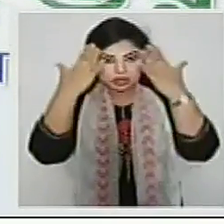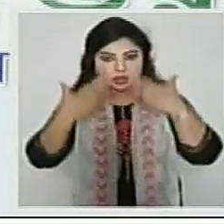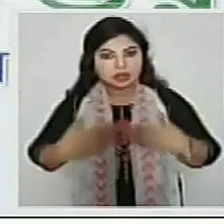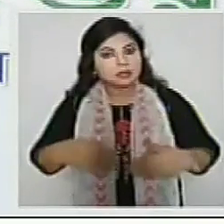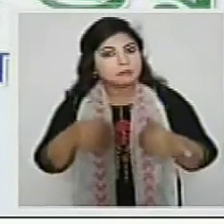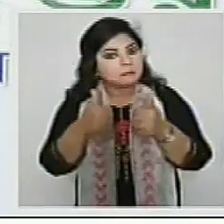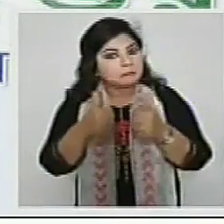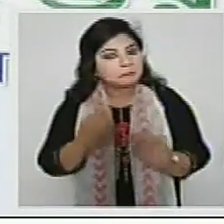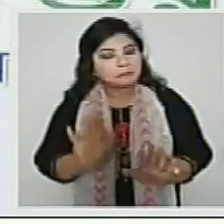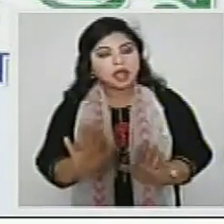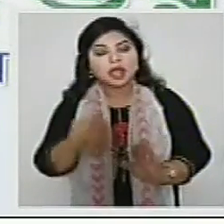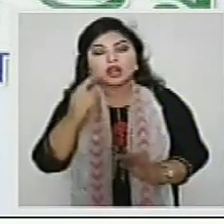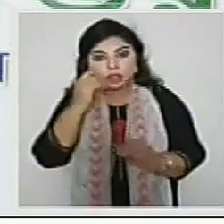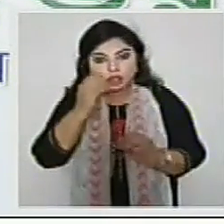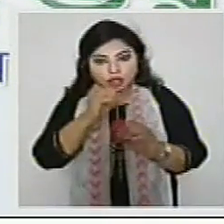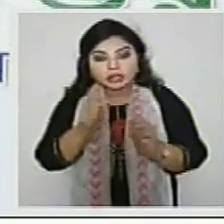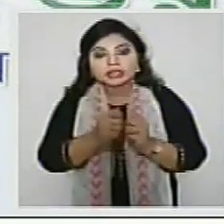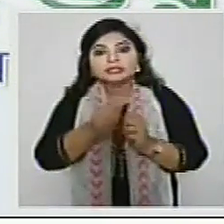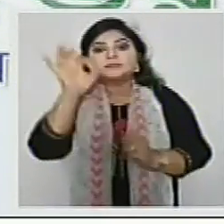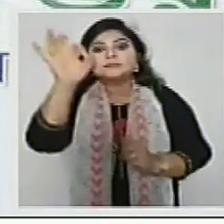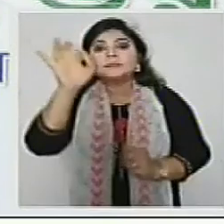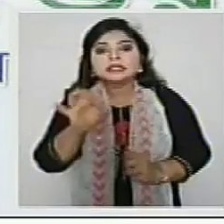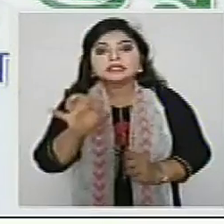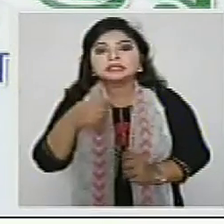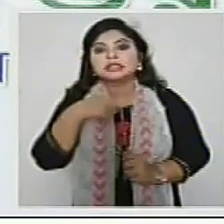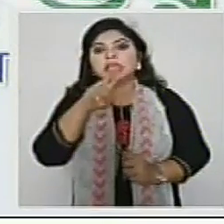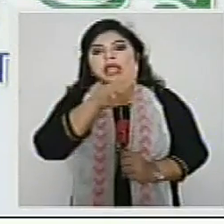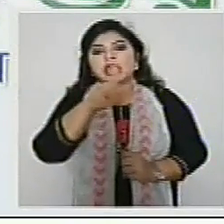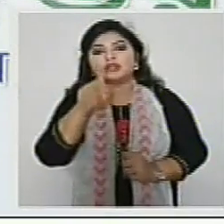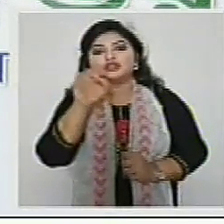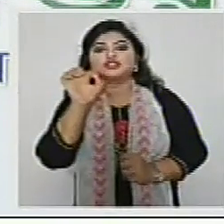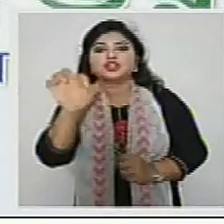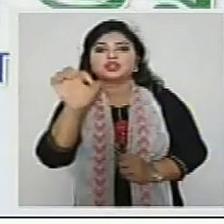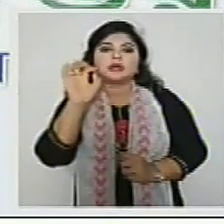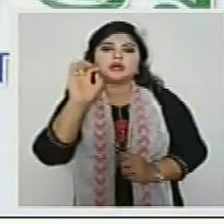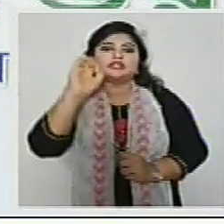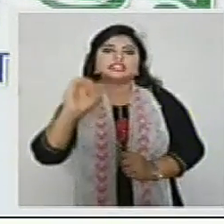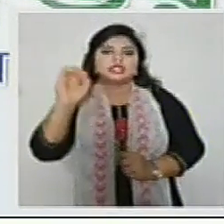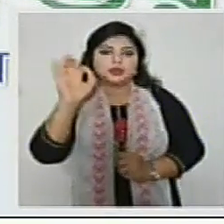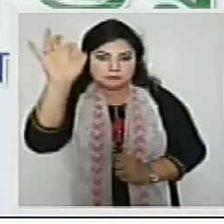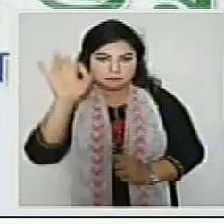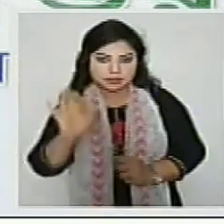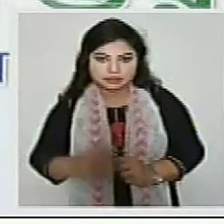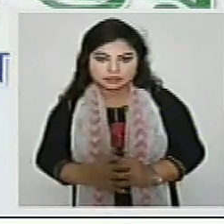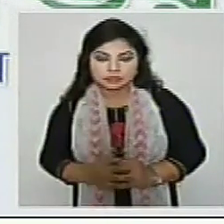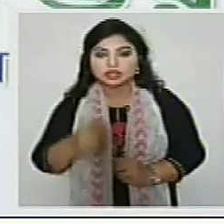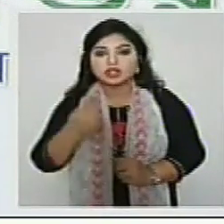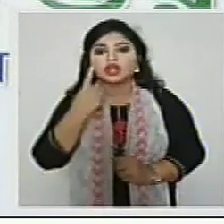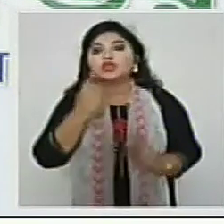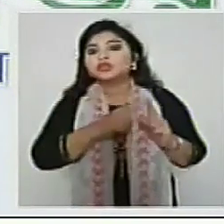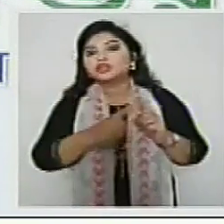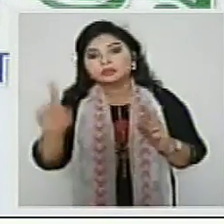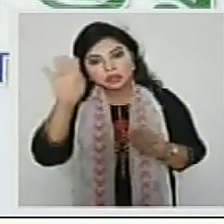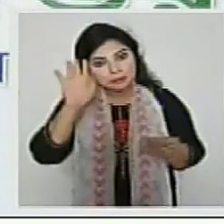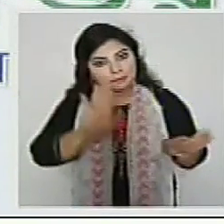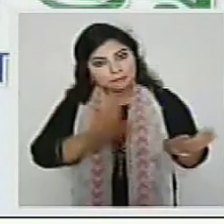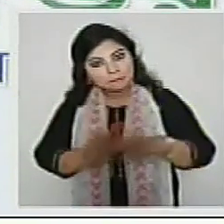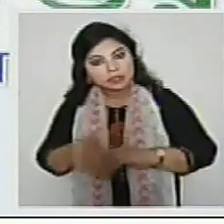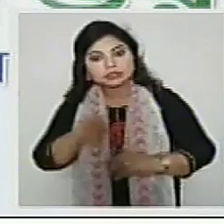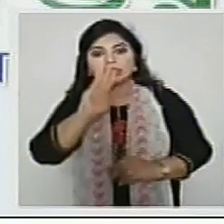24 ঘন্টায় সুস্থ হয়েছেন 903 জন, এ পর্যন্ত 18,730 জন সুস্থ হয়েছেন। শনাক্ত বিবেচনা সুস্থতার হার